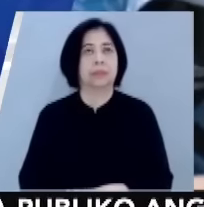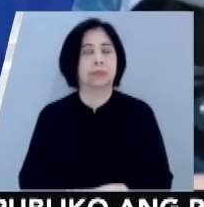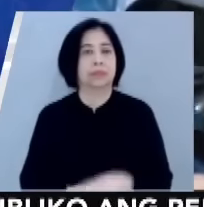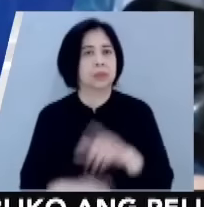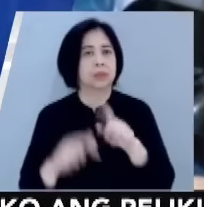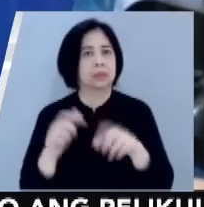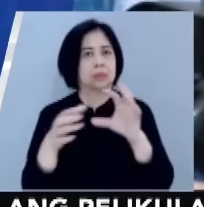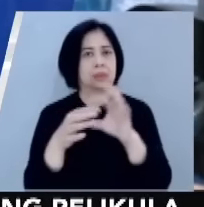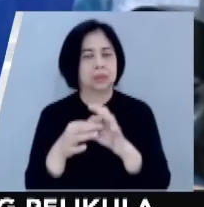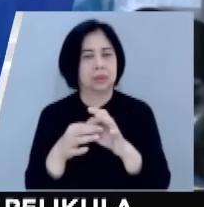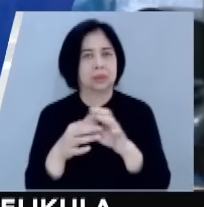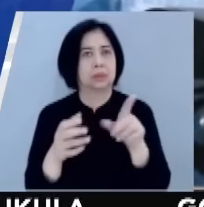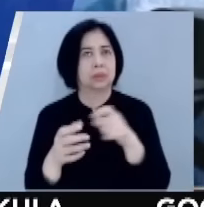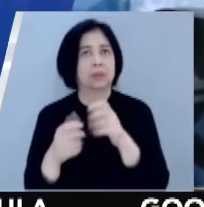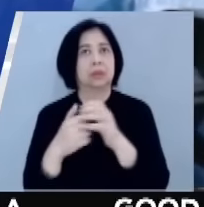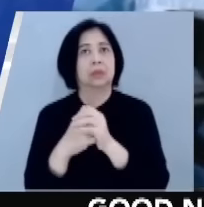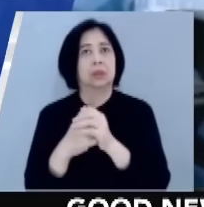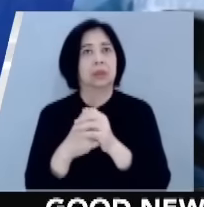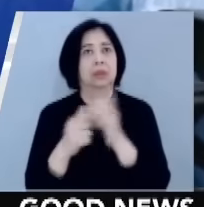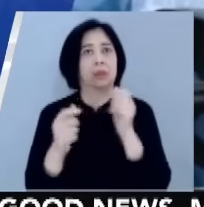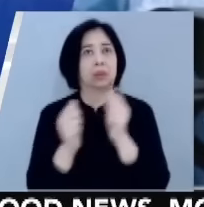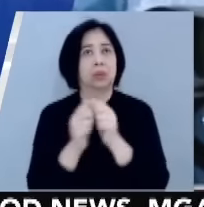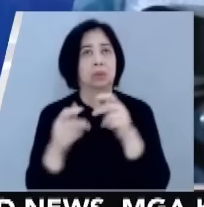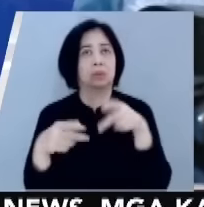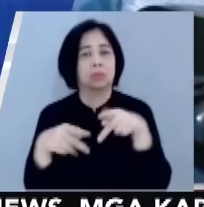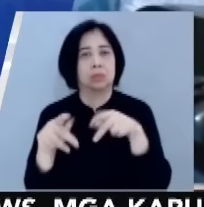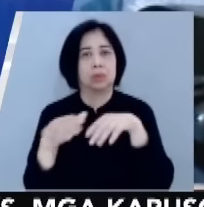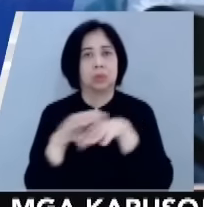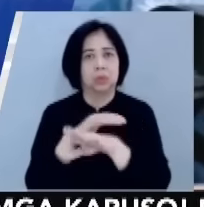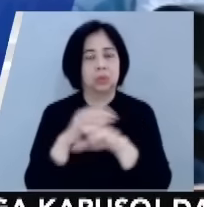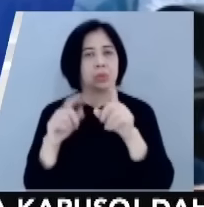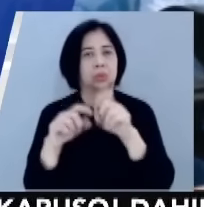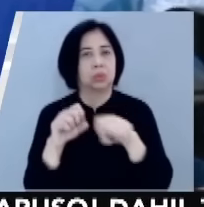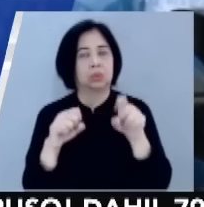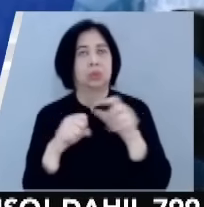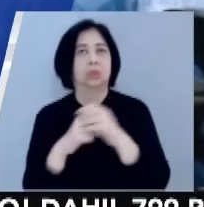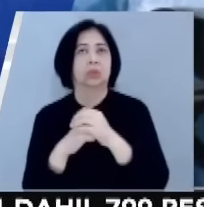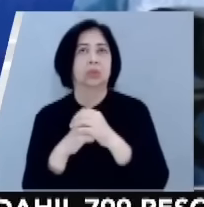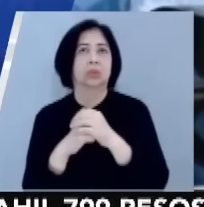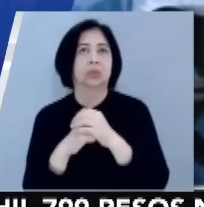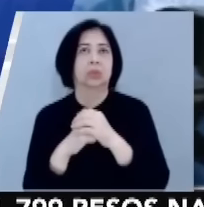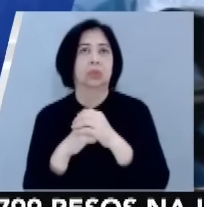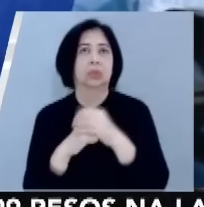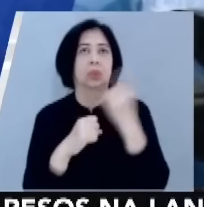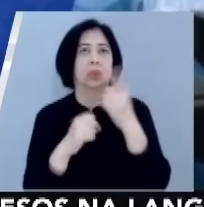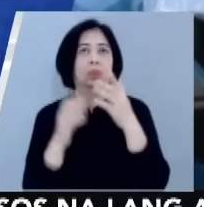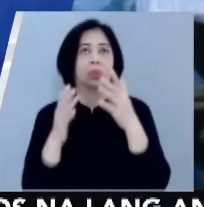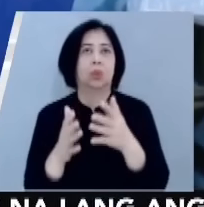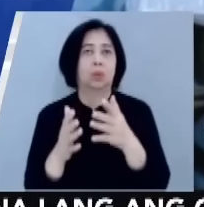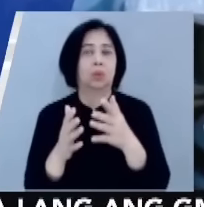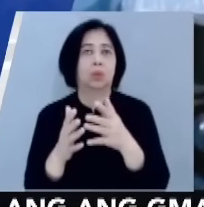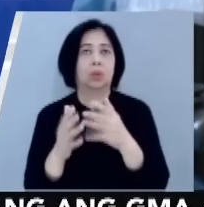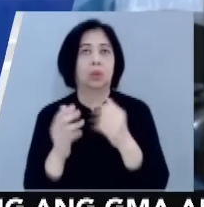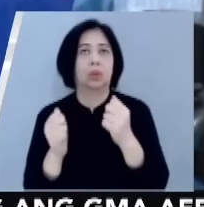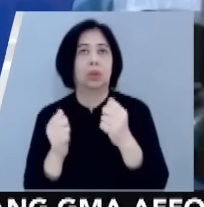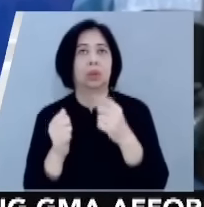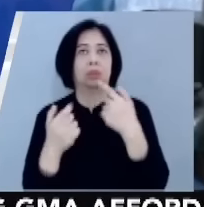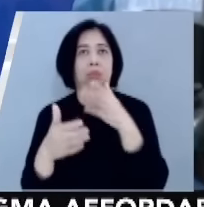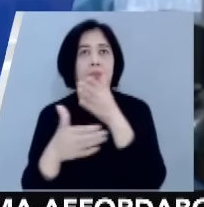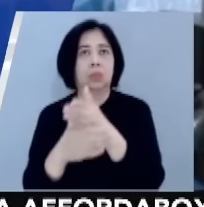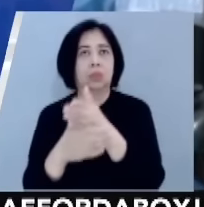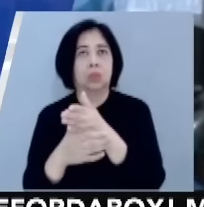ta og trespassing without the permission sa tagtungod unya ang ingon nga ang only way nga makaguba or makapaabli sa